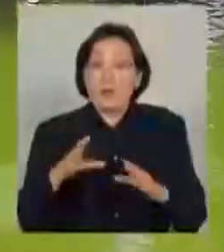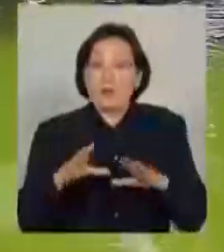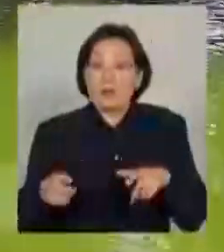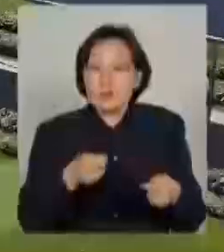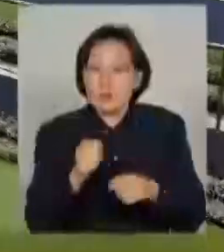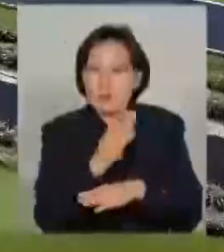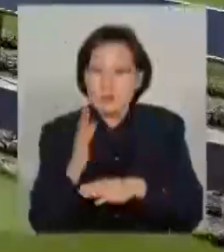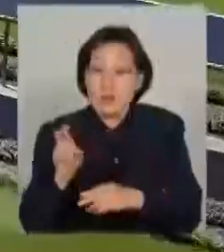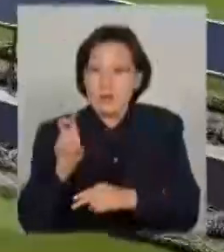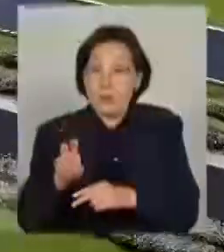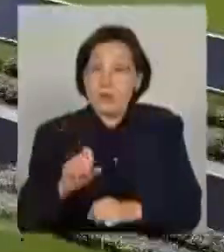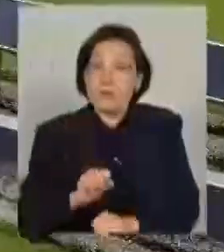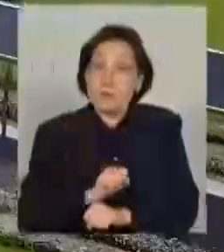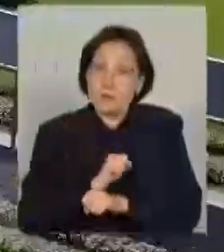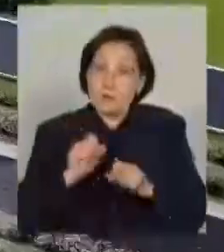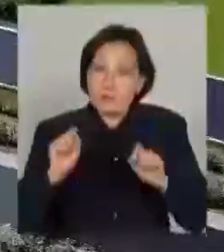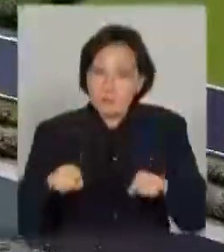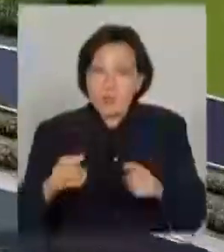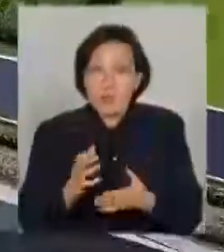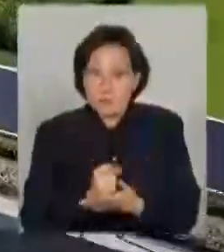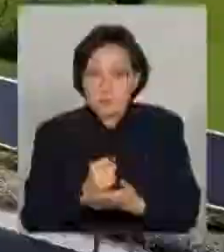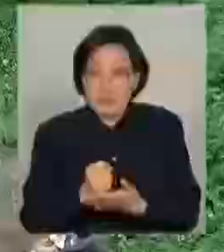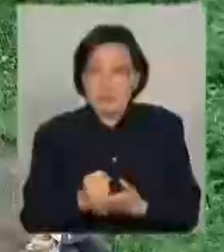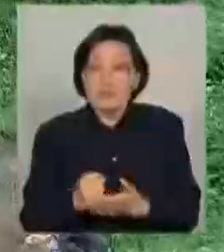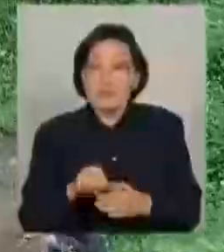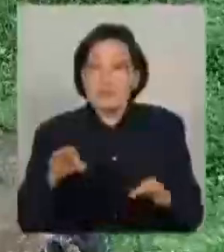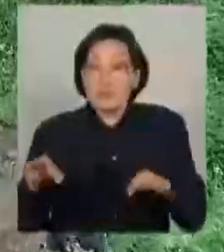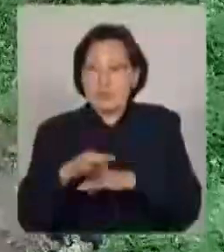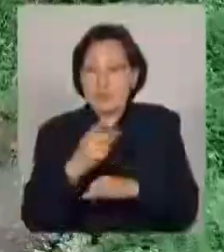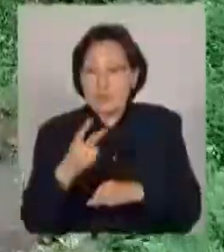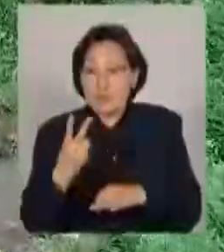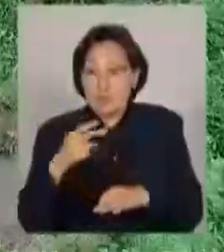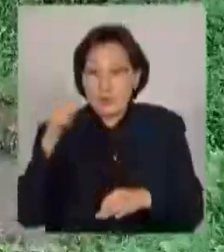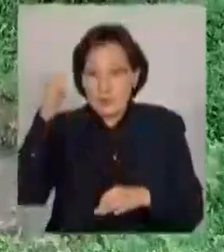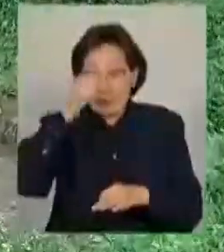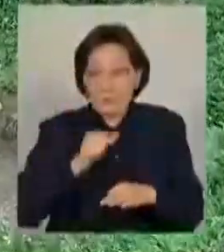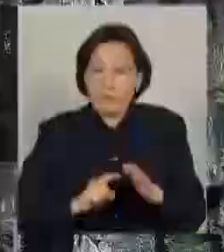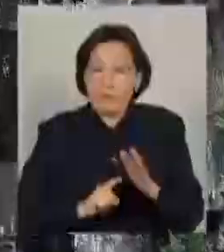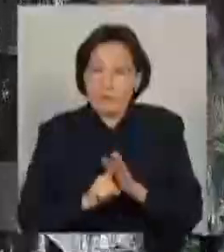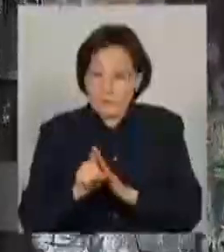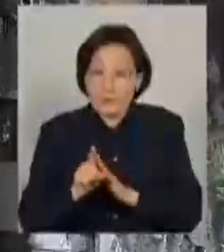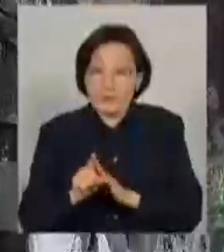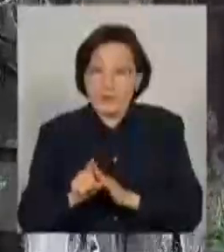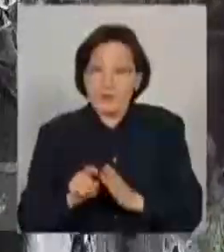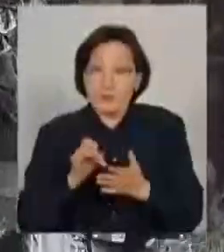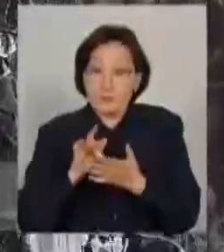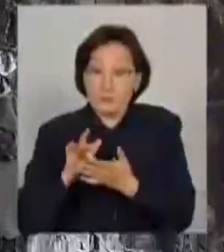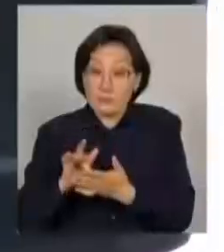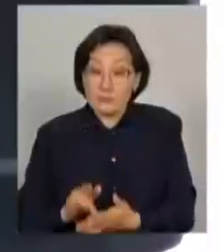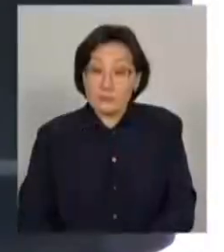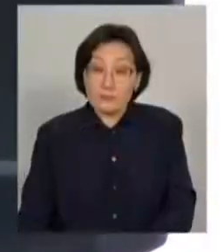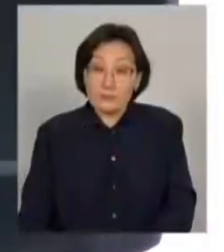атындағы саябаққа барып демалуға мүмкіндік алды. Жоба 2022 жылы қолға алынған.